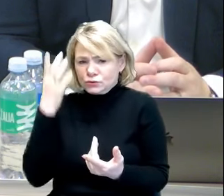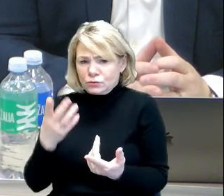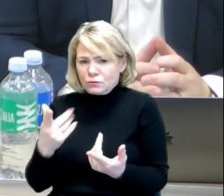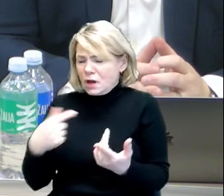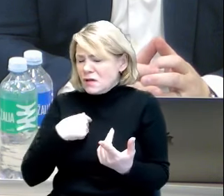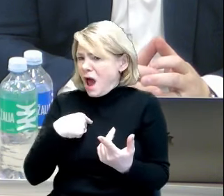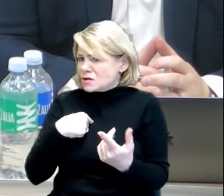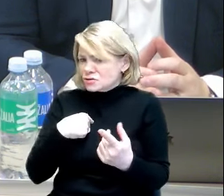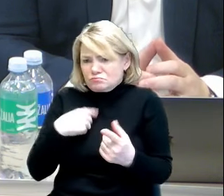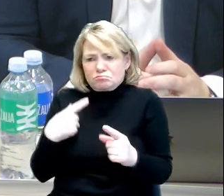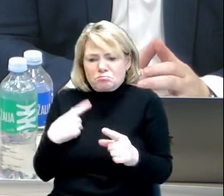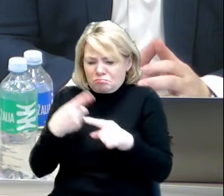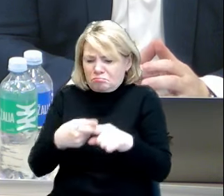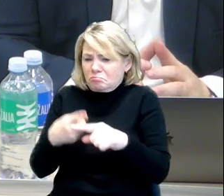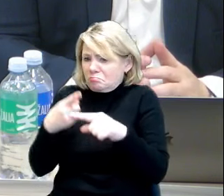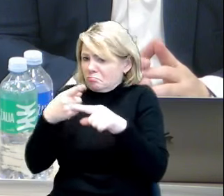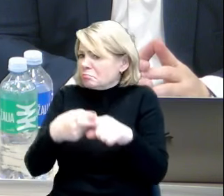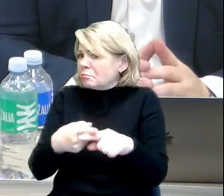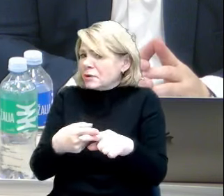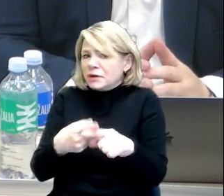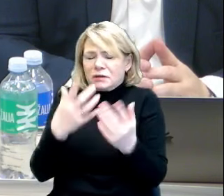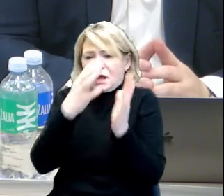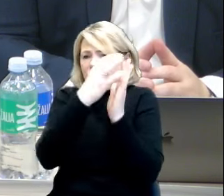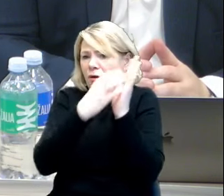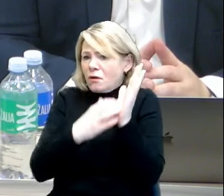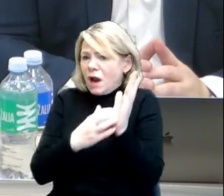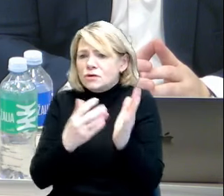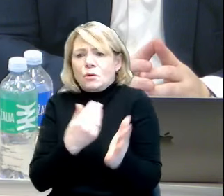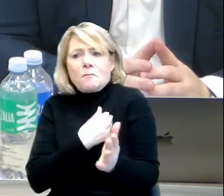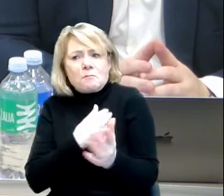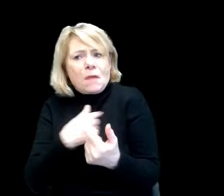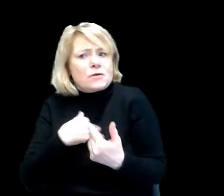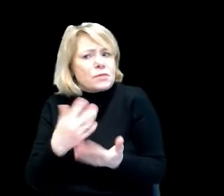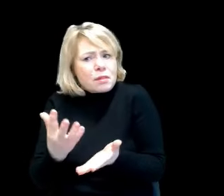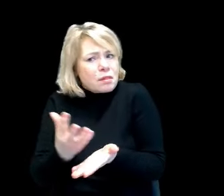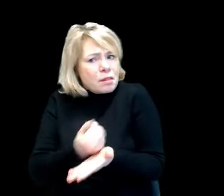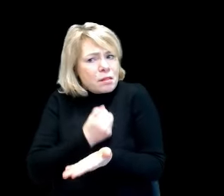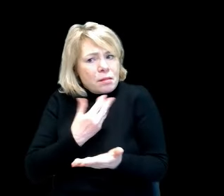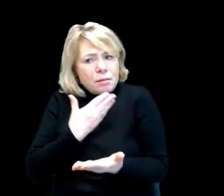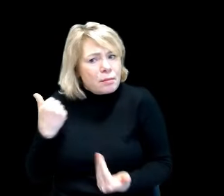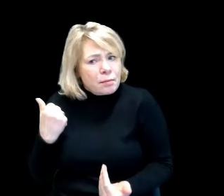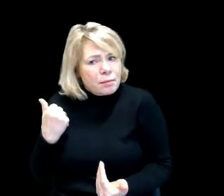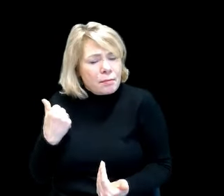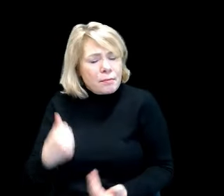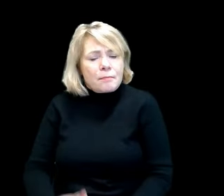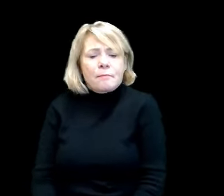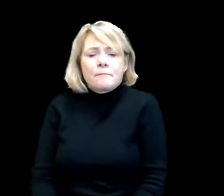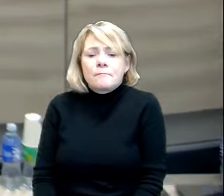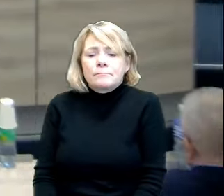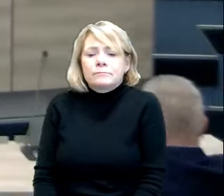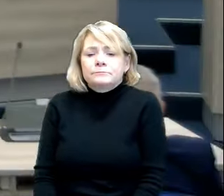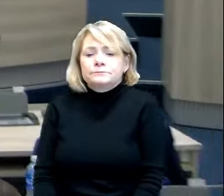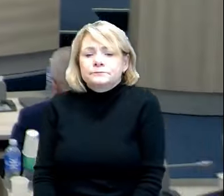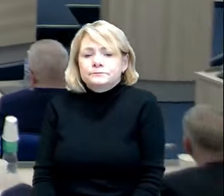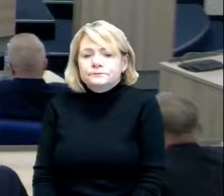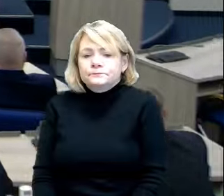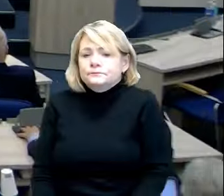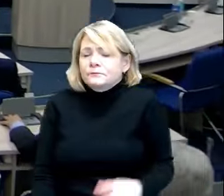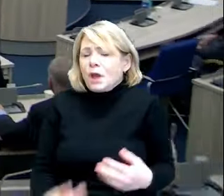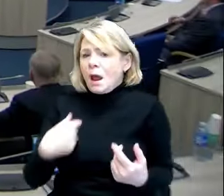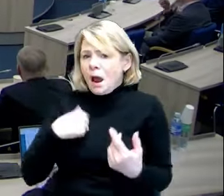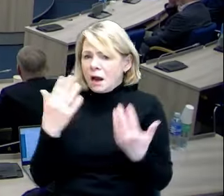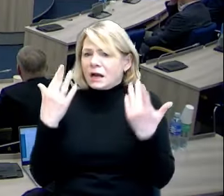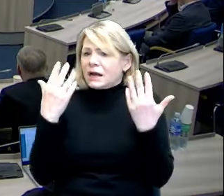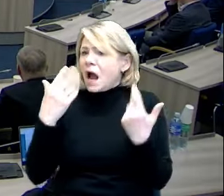pridėto to to to to rašto pageidavimo ir panašiai ačiū tai mano žiniomis viduno gimnazija ta